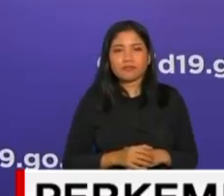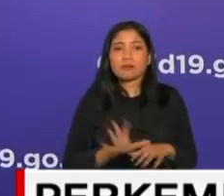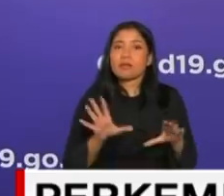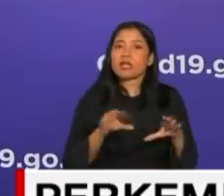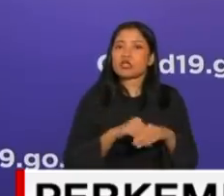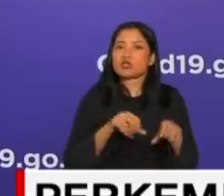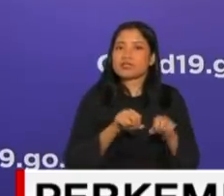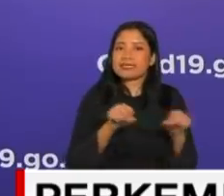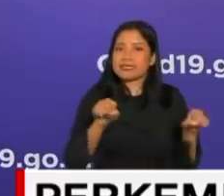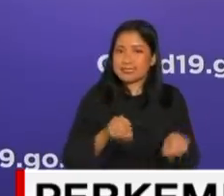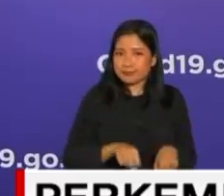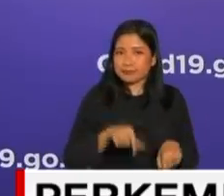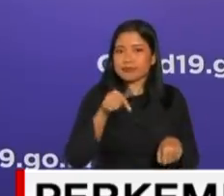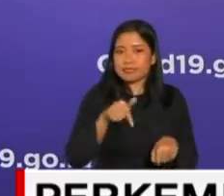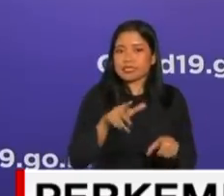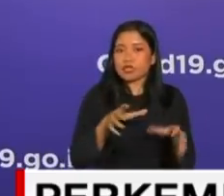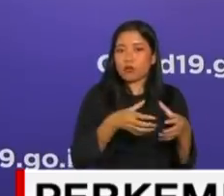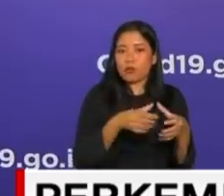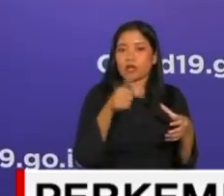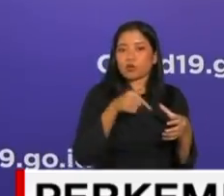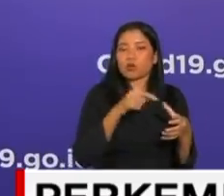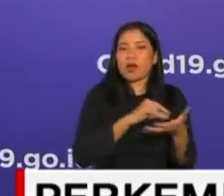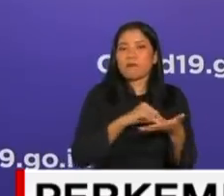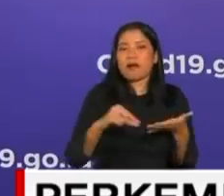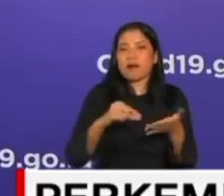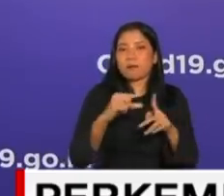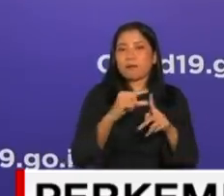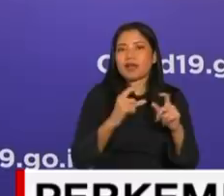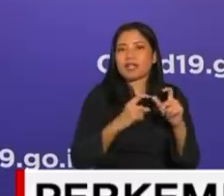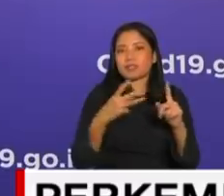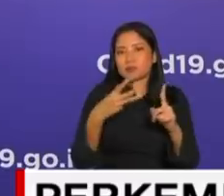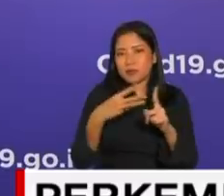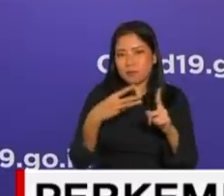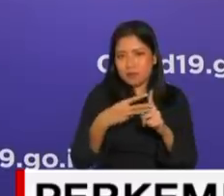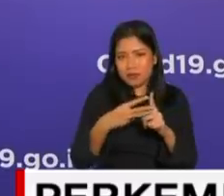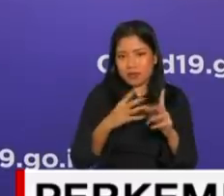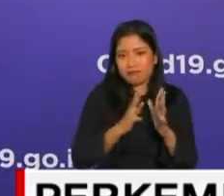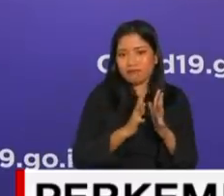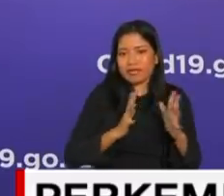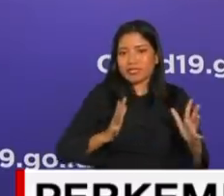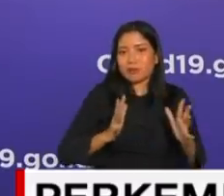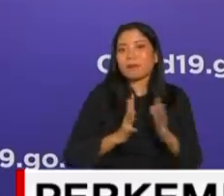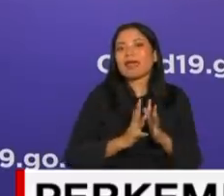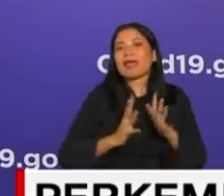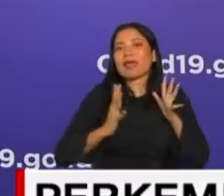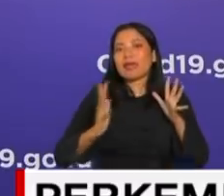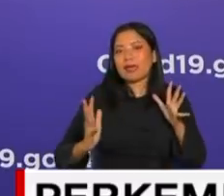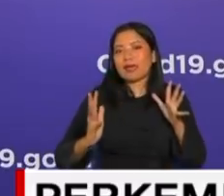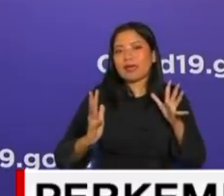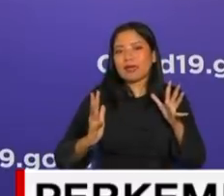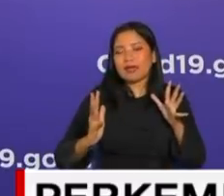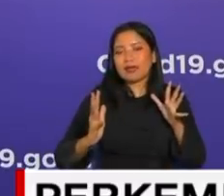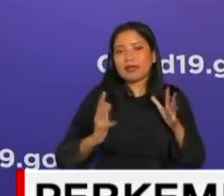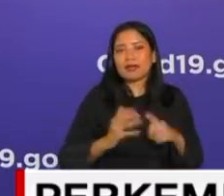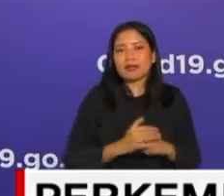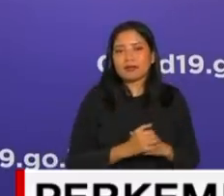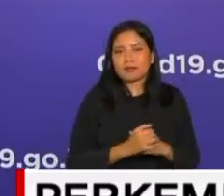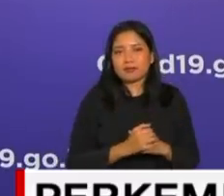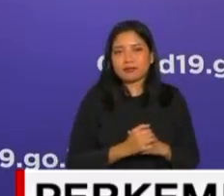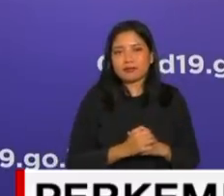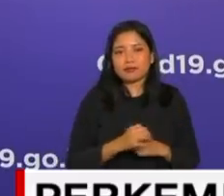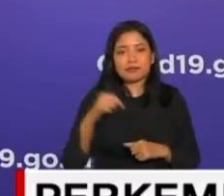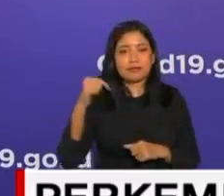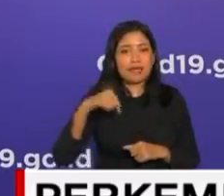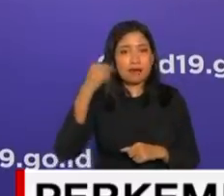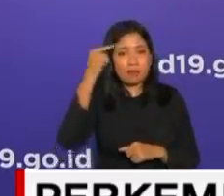kelompok maka kita kenal sebagai Oleh karena itu pemerintah Sampai dengan saat ini belum